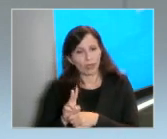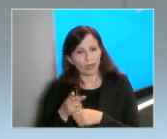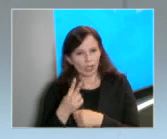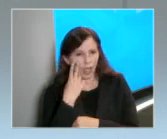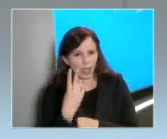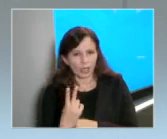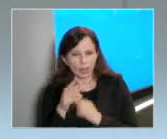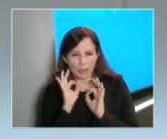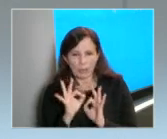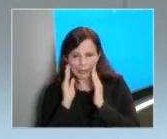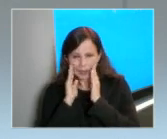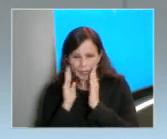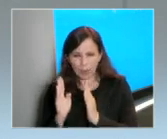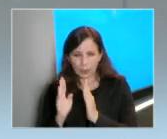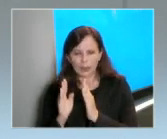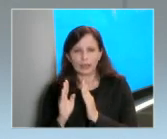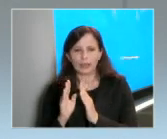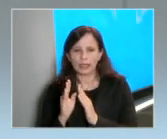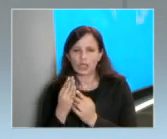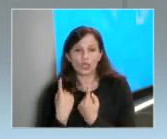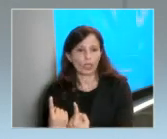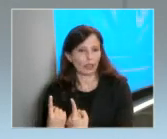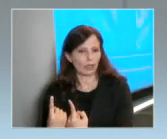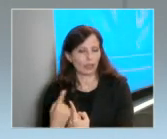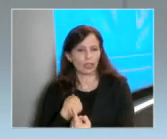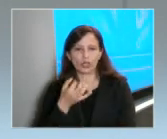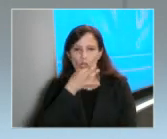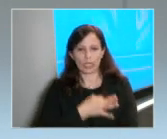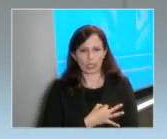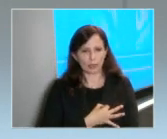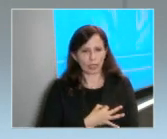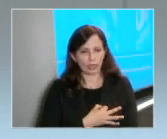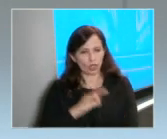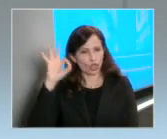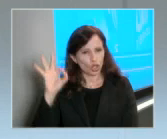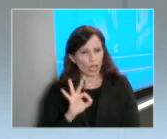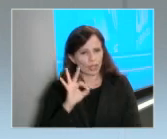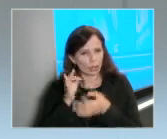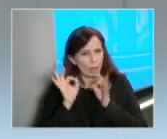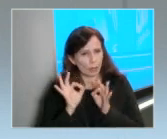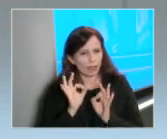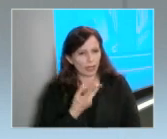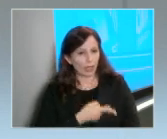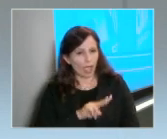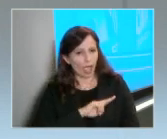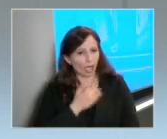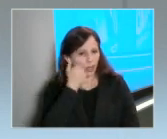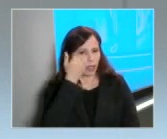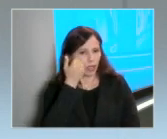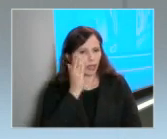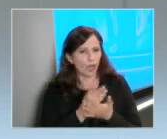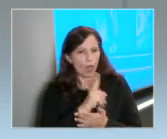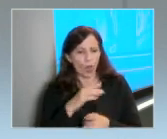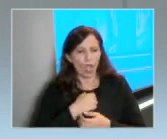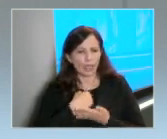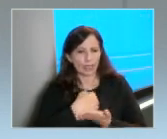כאן באמת נאמנות כל כך כל כך אישית, ואני שואל את עצמי, האם שס באמת אחראית? האם שס התבגרה? האם כבר לא התקציבים